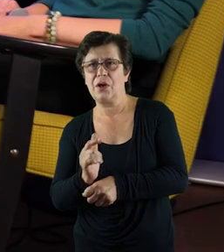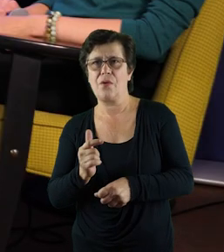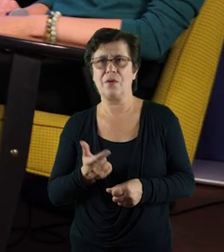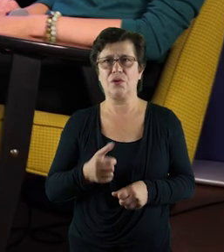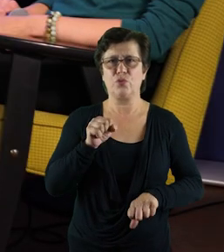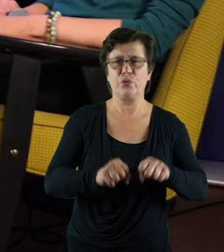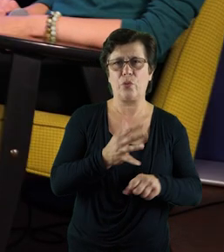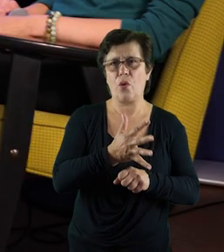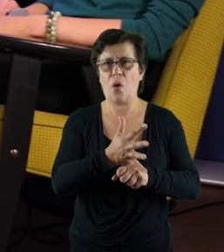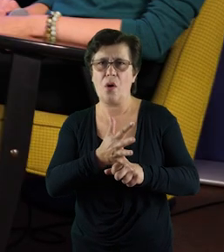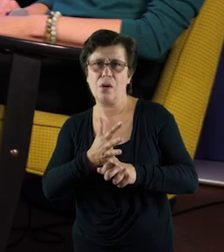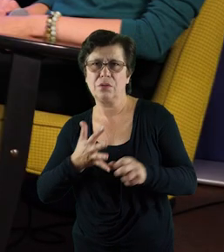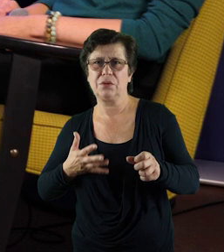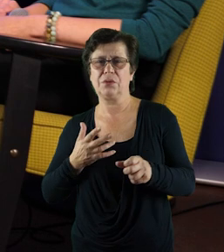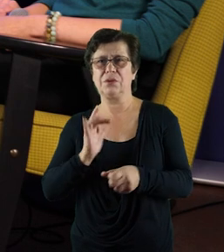ostry, pryncypialny.